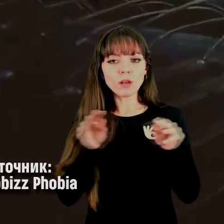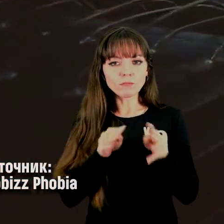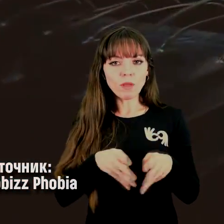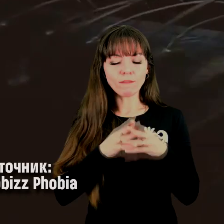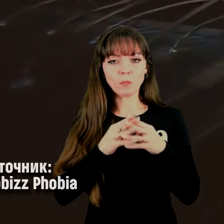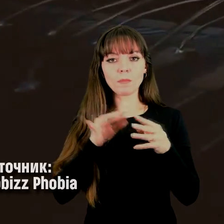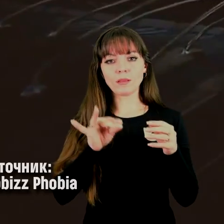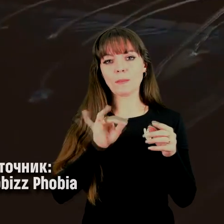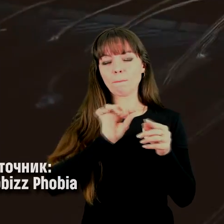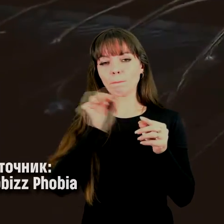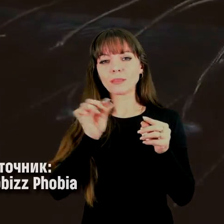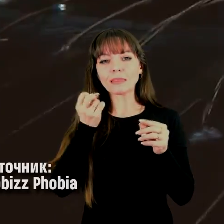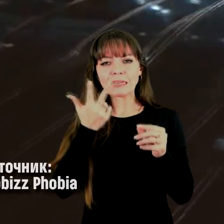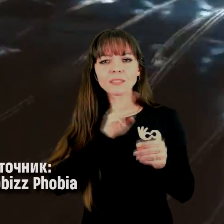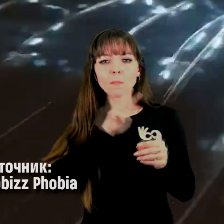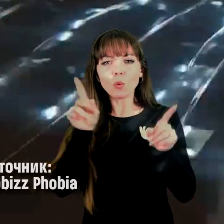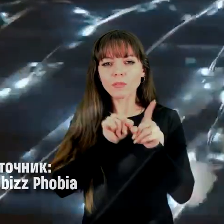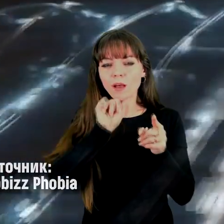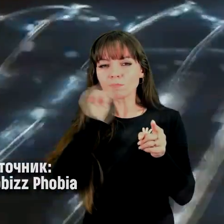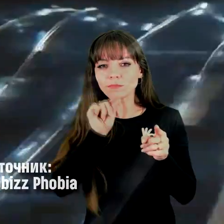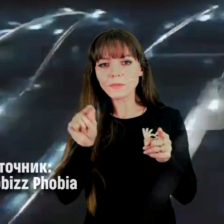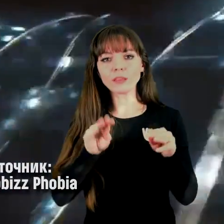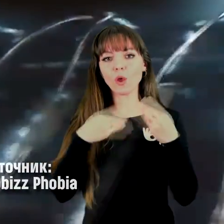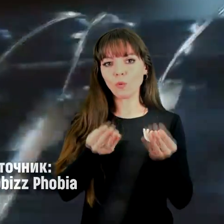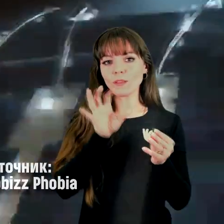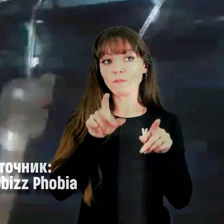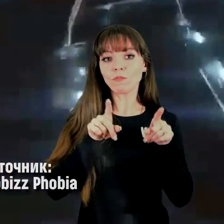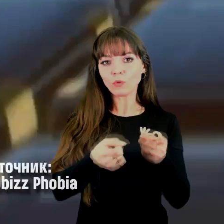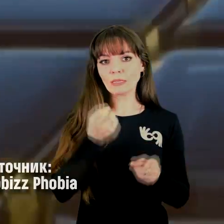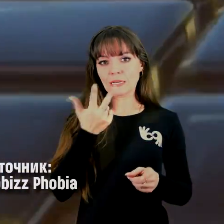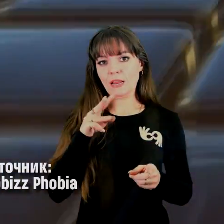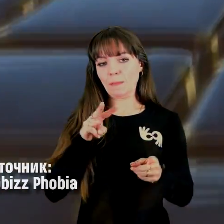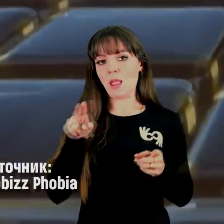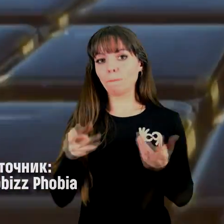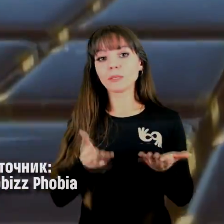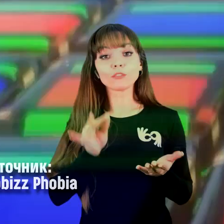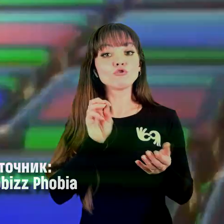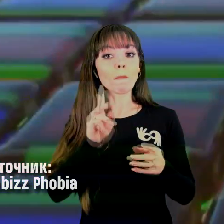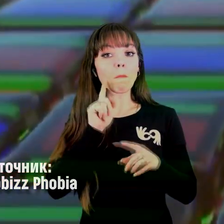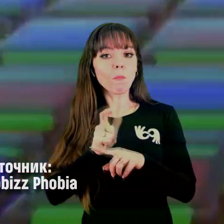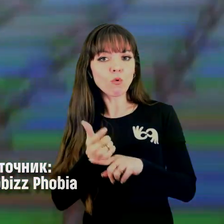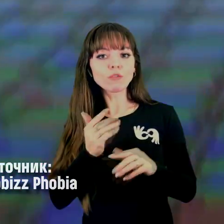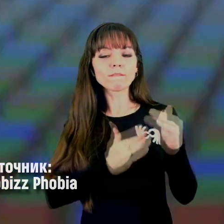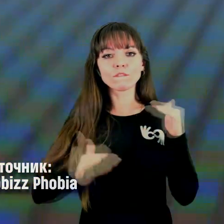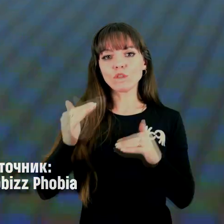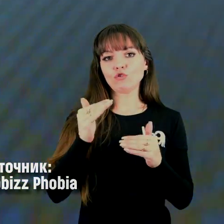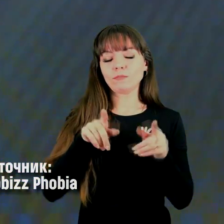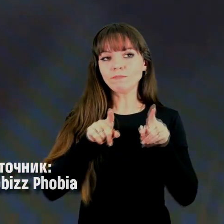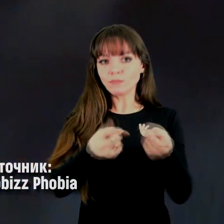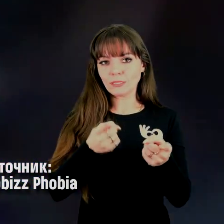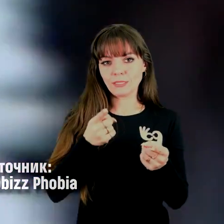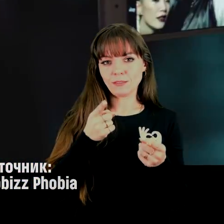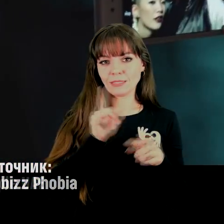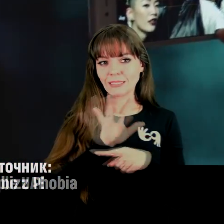и формирует пиксель. 13 миллионов таких точек дают разрешение фото в 13 мегапикселей, и чем их больше, тем выше